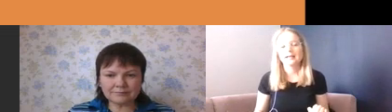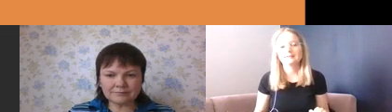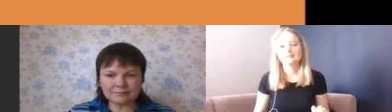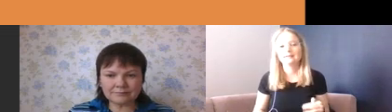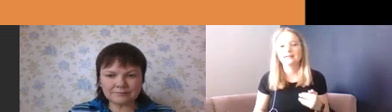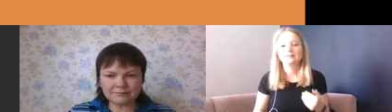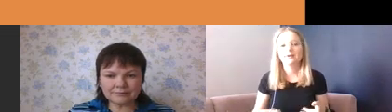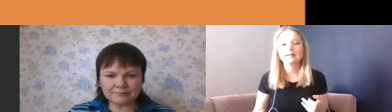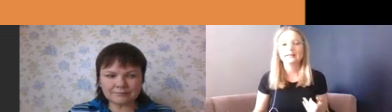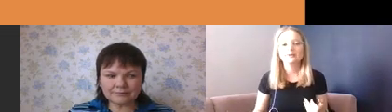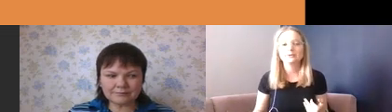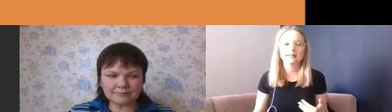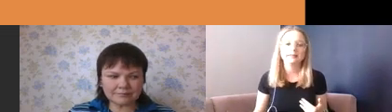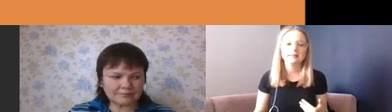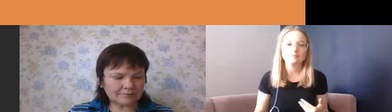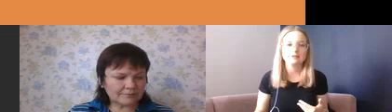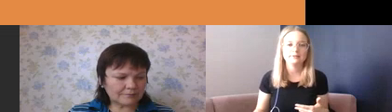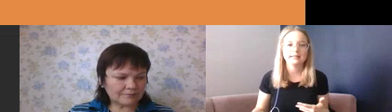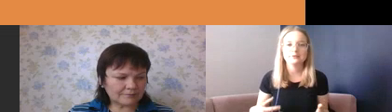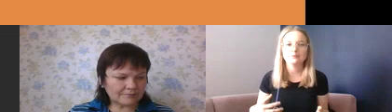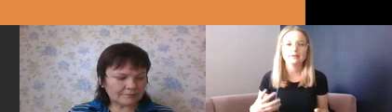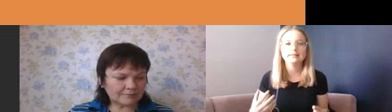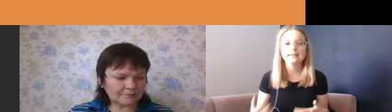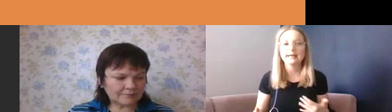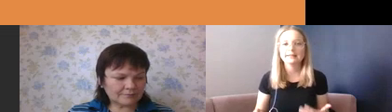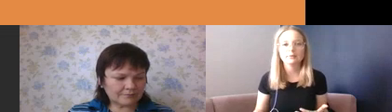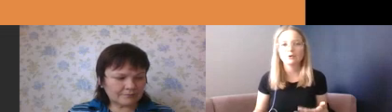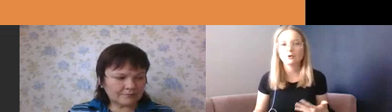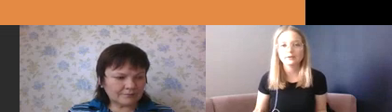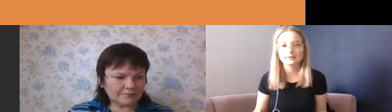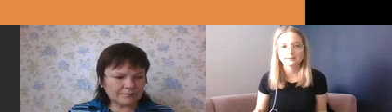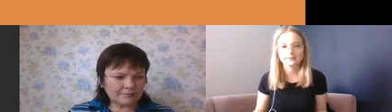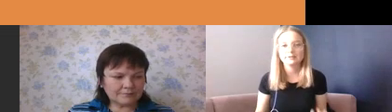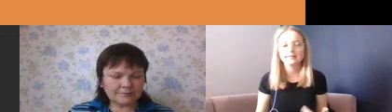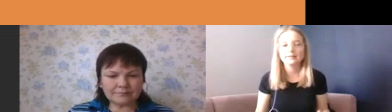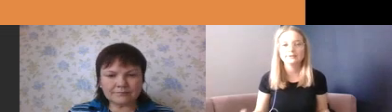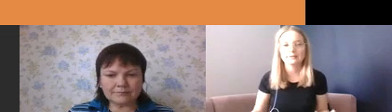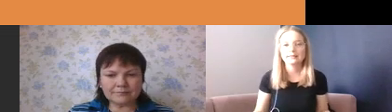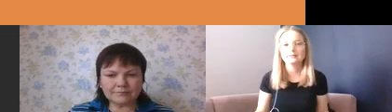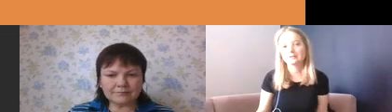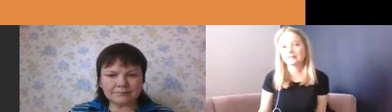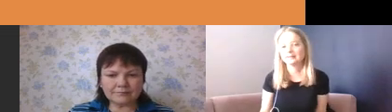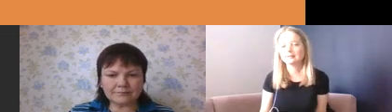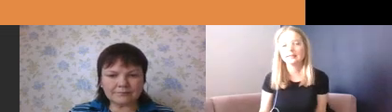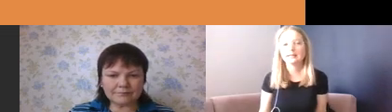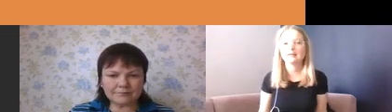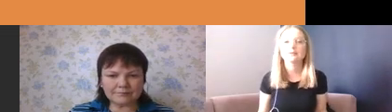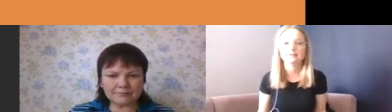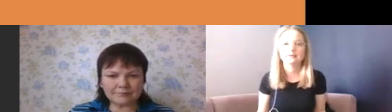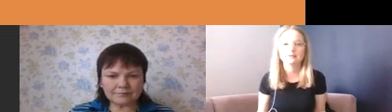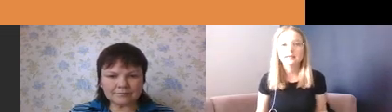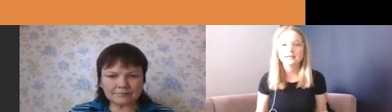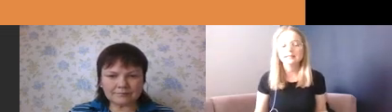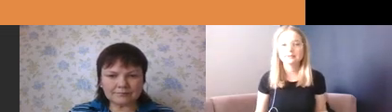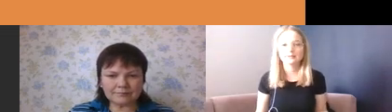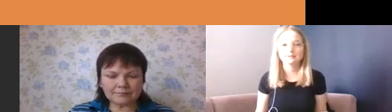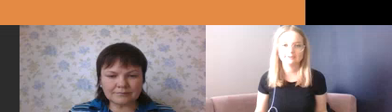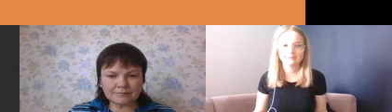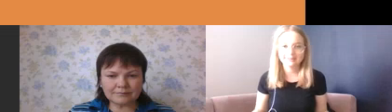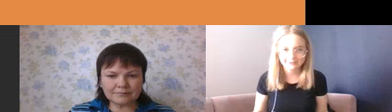palju, et valige just välja need, mis on teile võib-olla kõige enam omased või kirjutage need, mis on teile kõige enam omased,